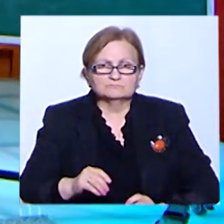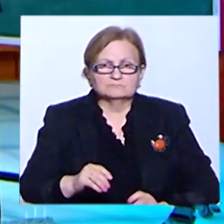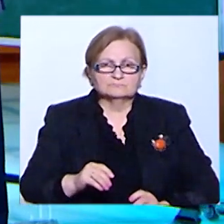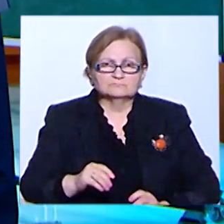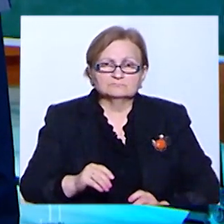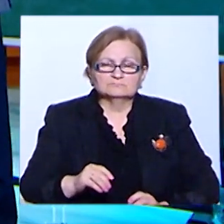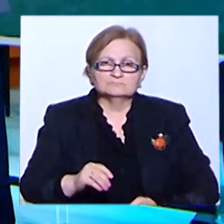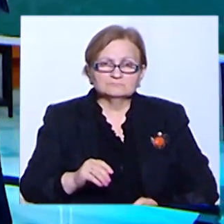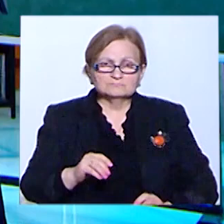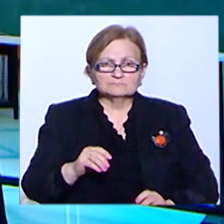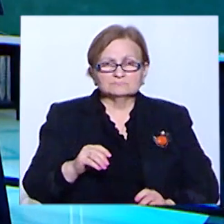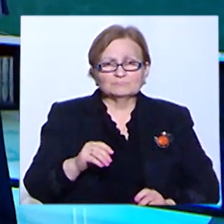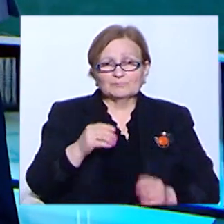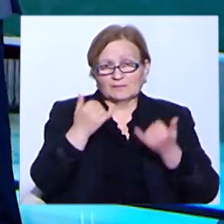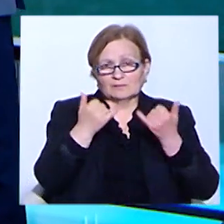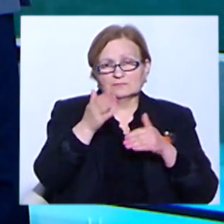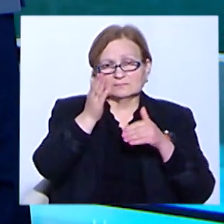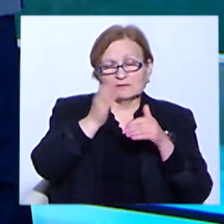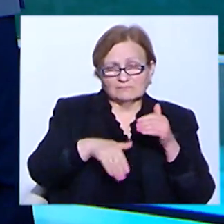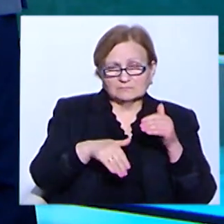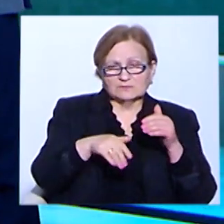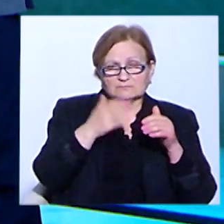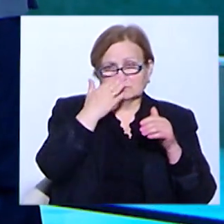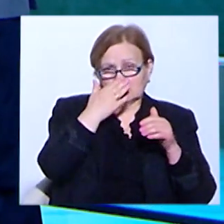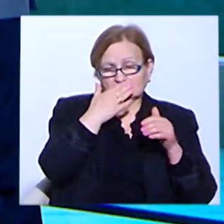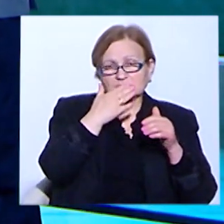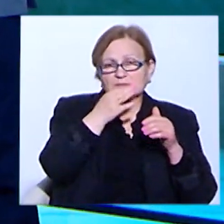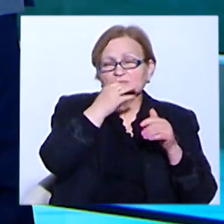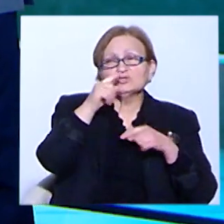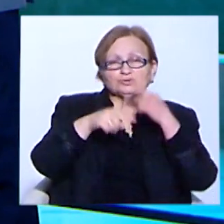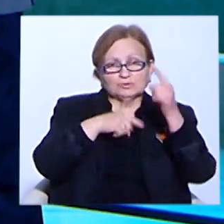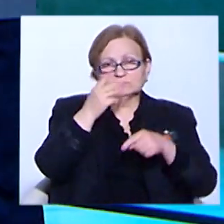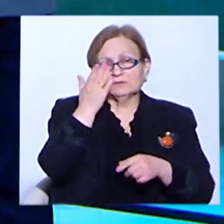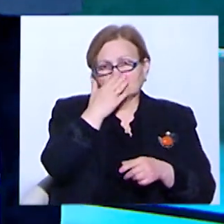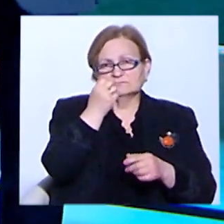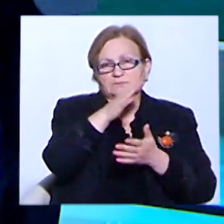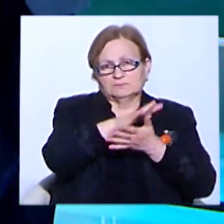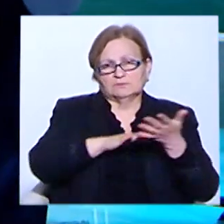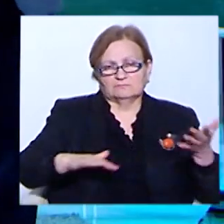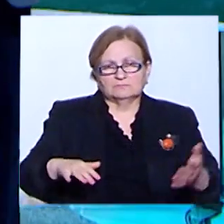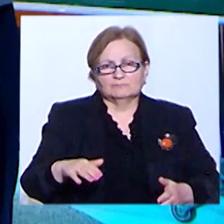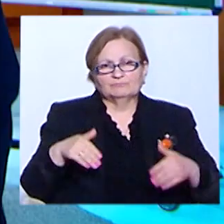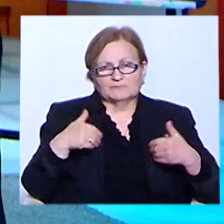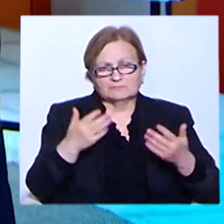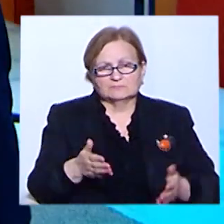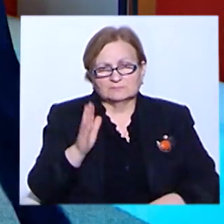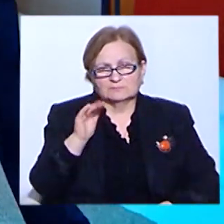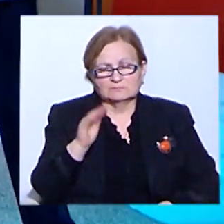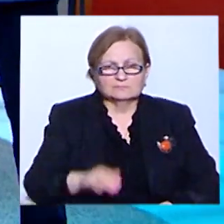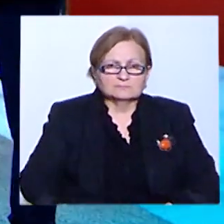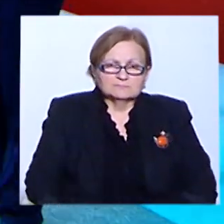შევაჩეროთ ეს გაკვეთილი, დავაცრუოთ გაკვეთილი და ამ ცნებას გავაგზელებ შემდეგ გაკვეთილზე. გითურებ წარმატებას, კარგად იყავით.